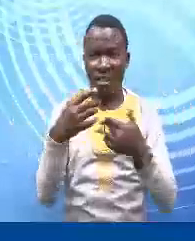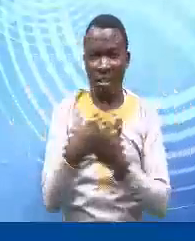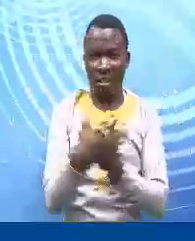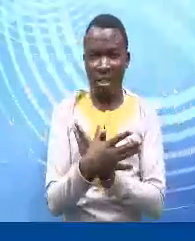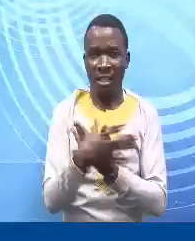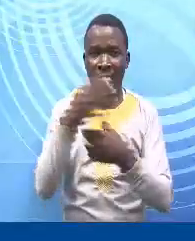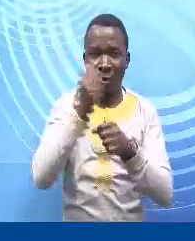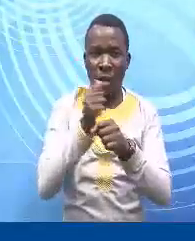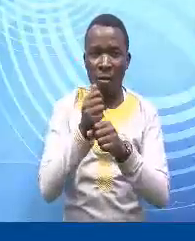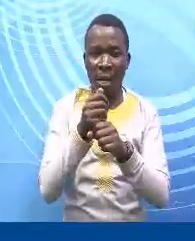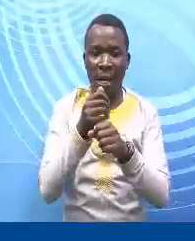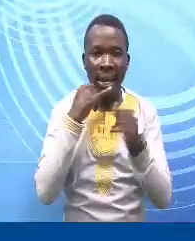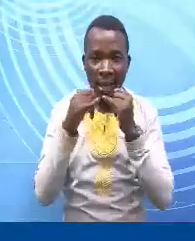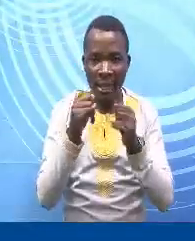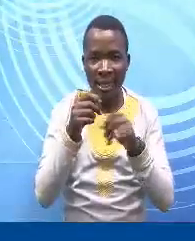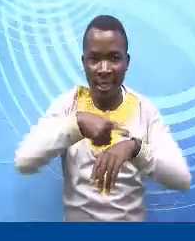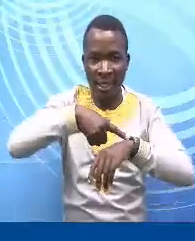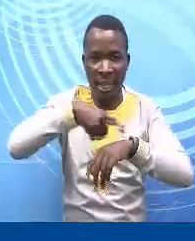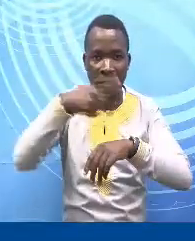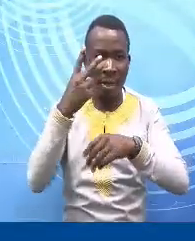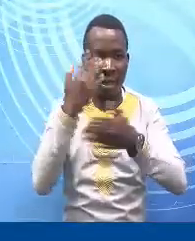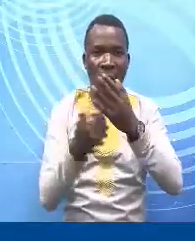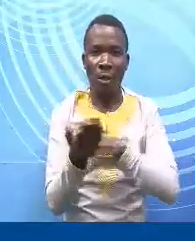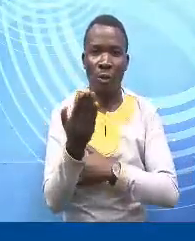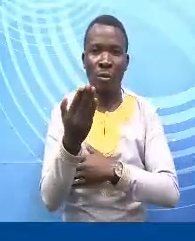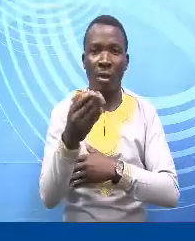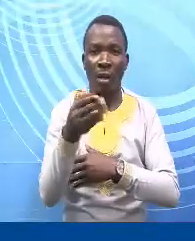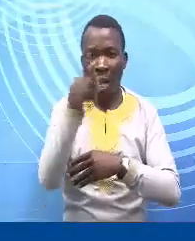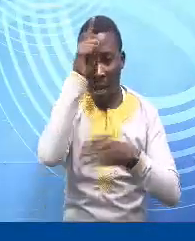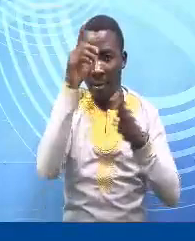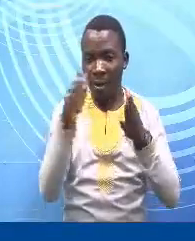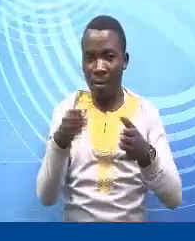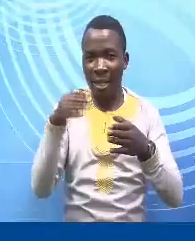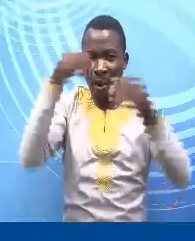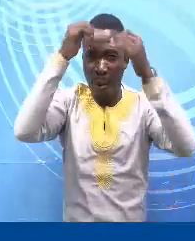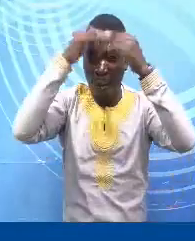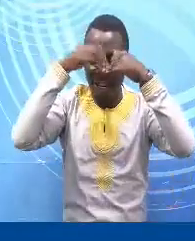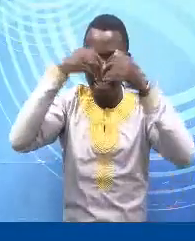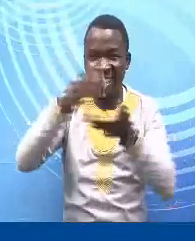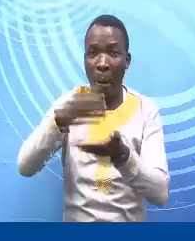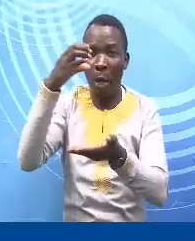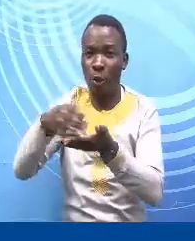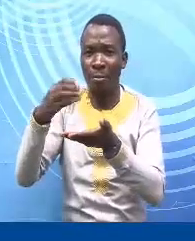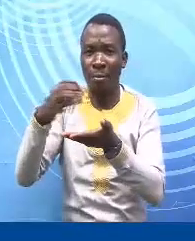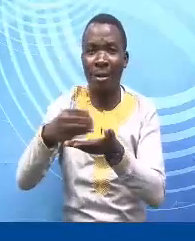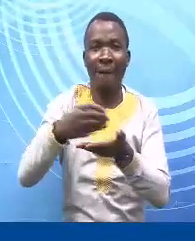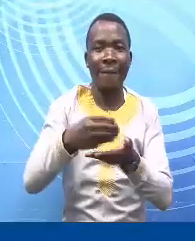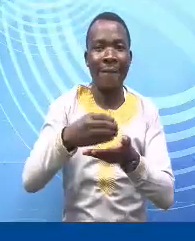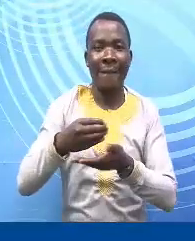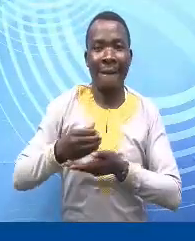ubwo twakoraga iyi nkuru ku isambiri za mu gitondo abaturage bari basinze ndetse n'amacupa mu nzira